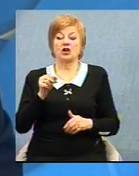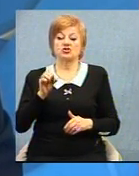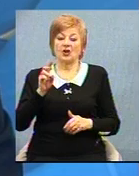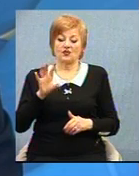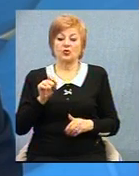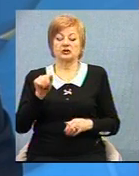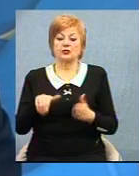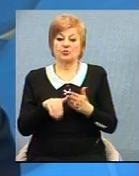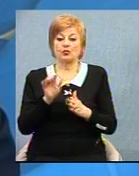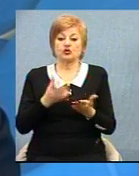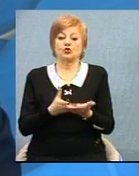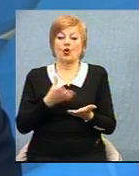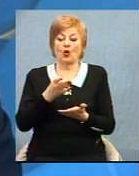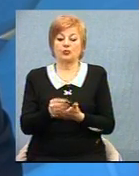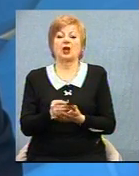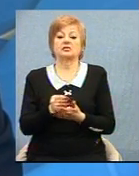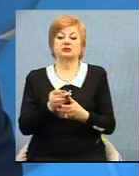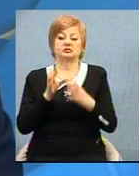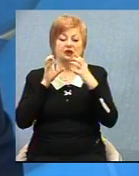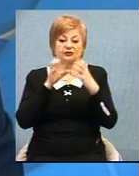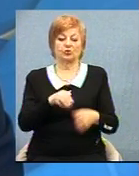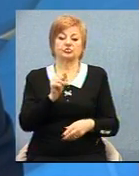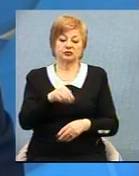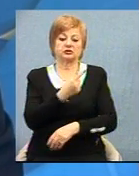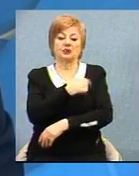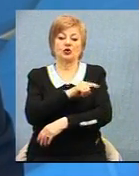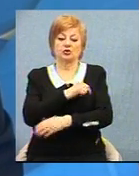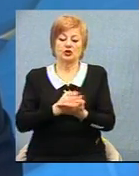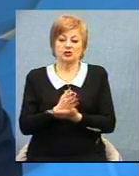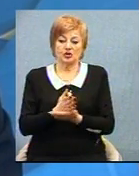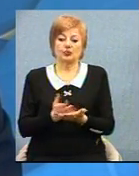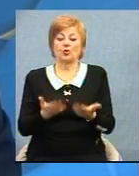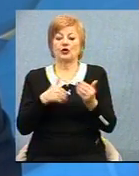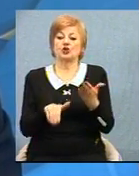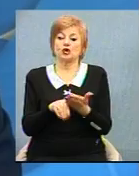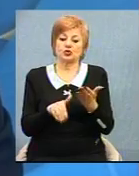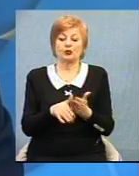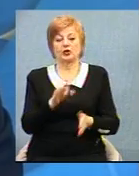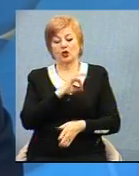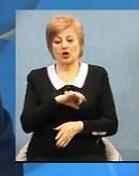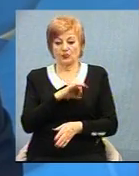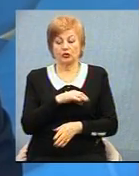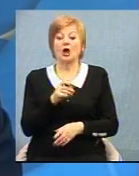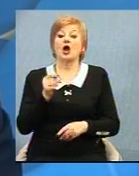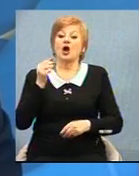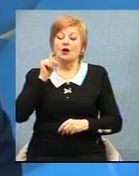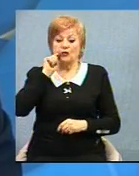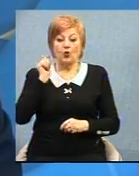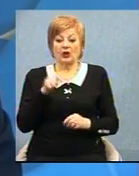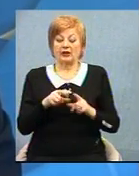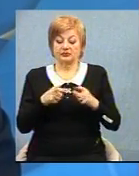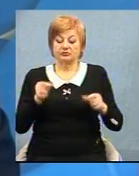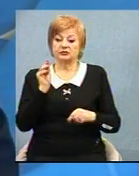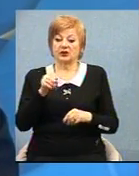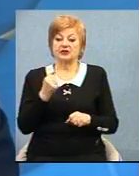допомогою можна сплачувати за проїзд, комунальні та медичні послуги, отримувати субсидію та пільги. Окремі муніципальні карти створять